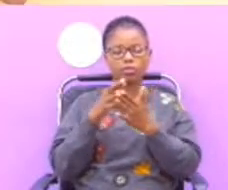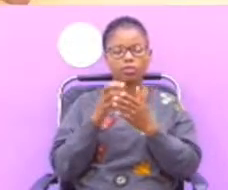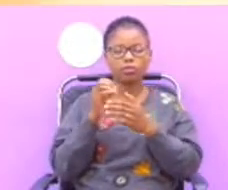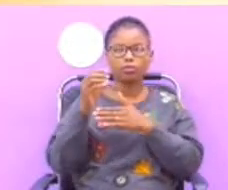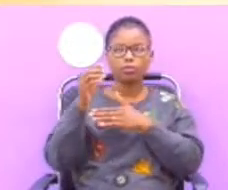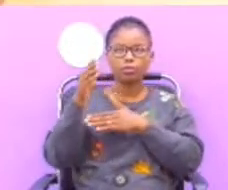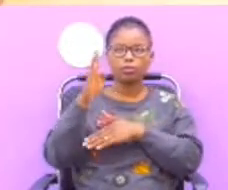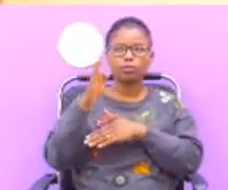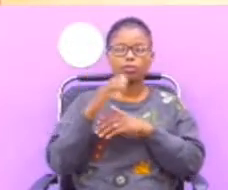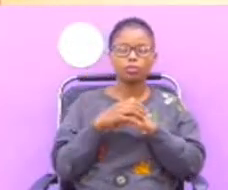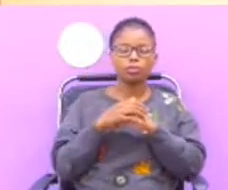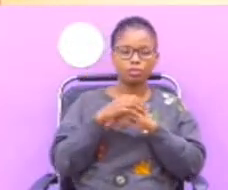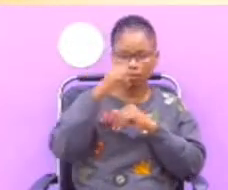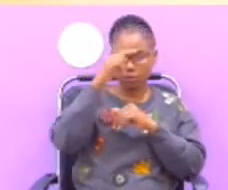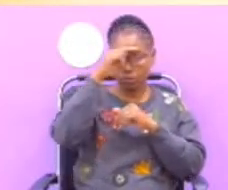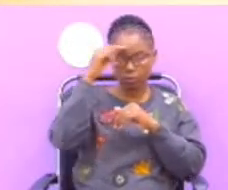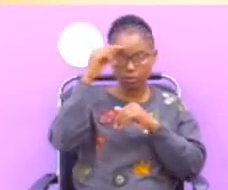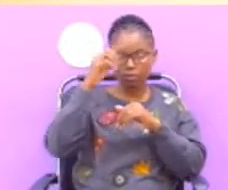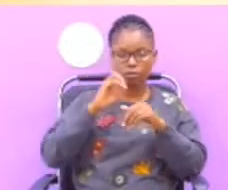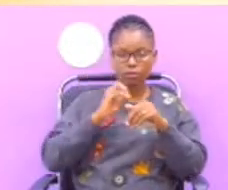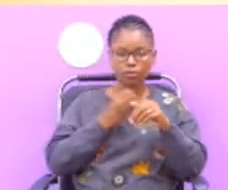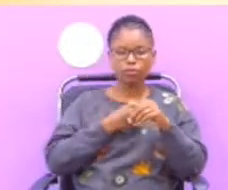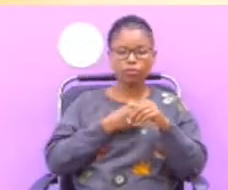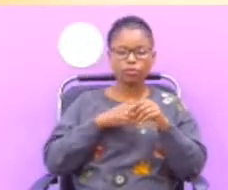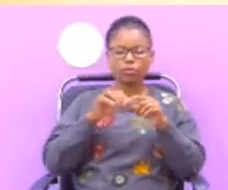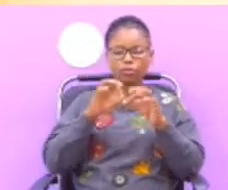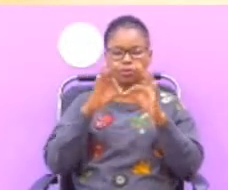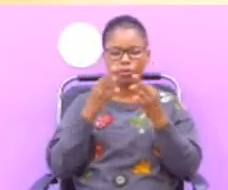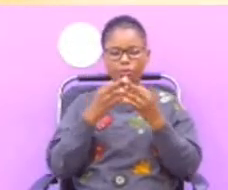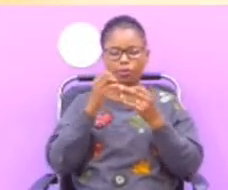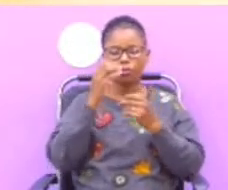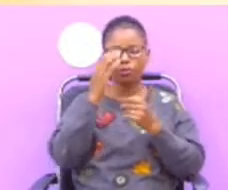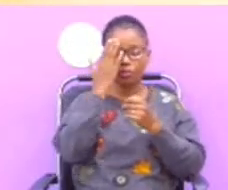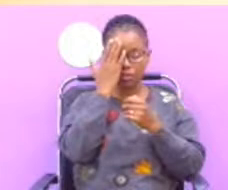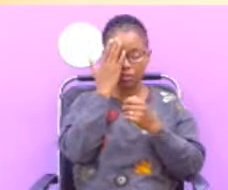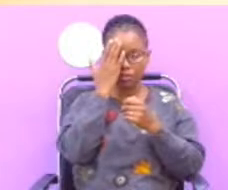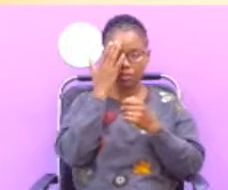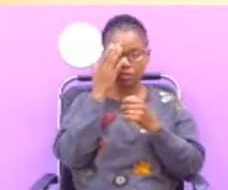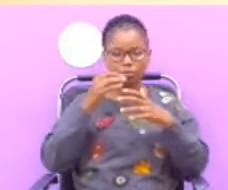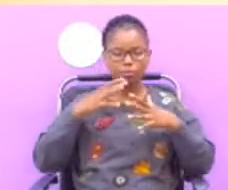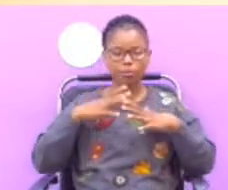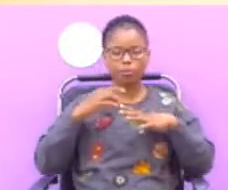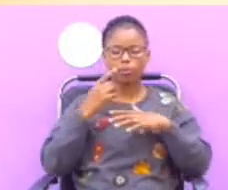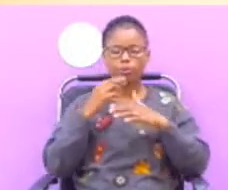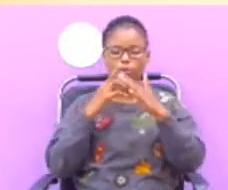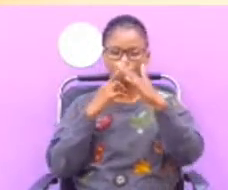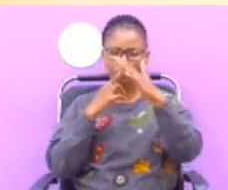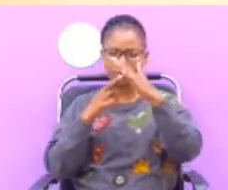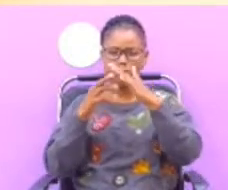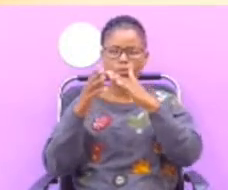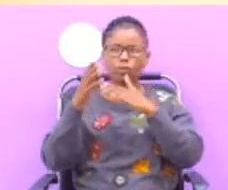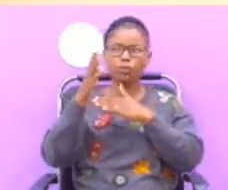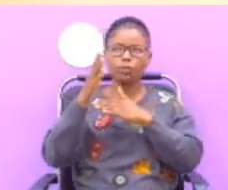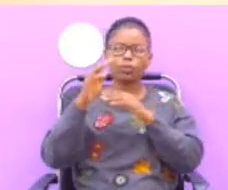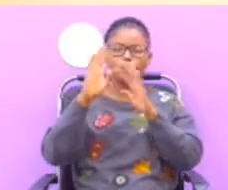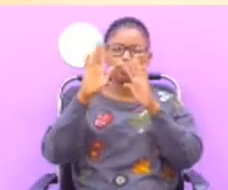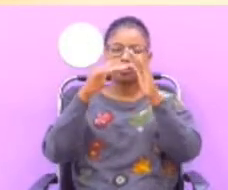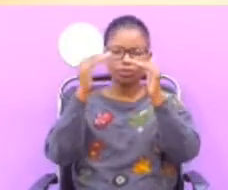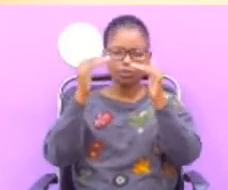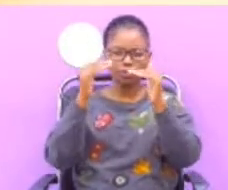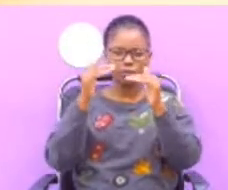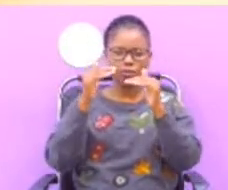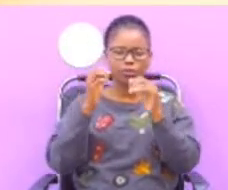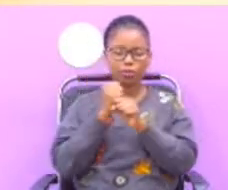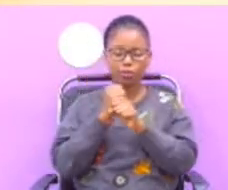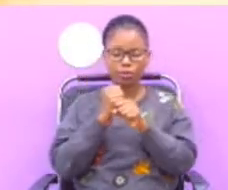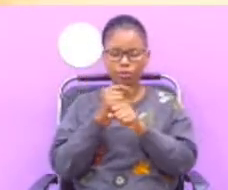Ngai tondũ ithuĩ tũrĩa mũhĩrĩga wa Isiraeli tũrĩ andũ arĩa matĩĩte Ngai wa igũrũ wĩra ũrĩa ũraruta ndũkũruta wĩra wa